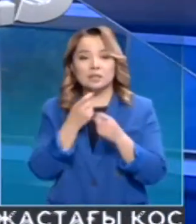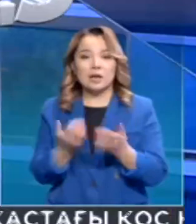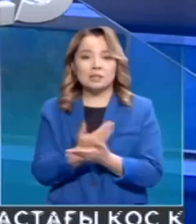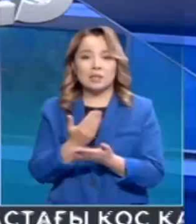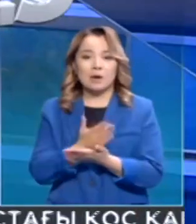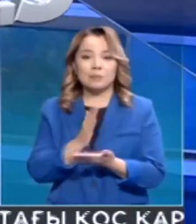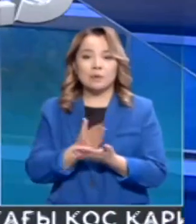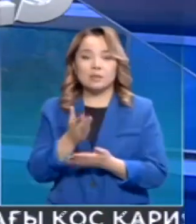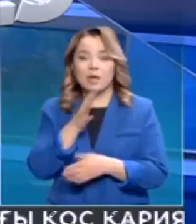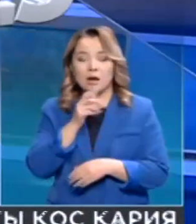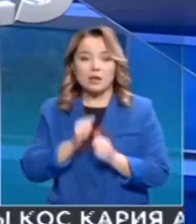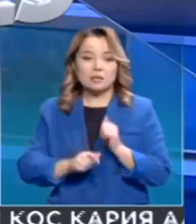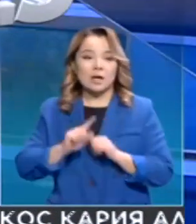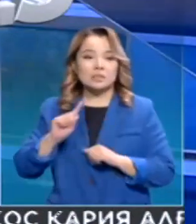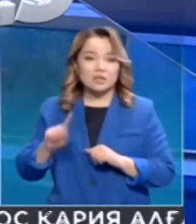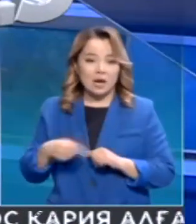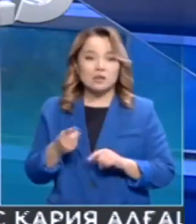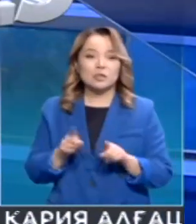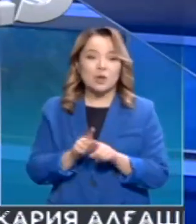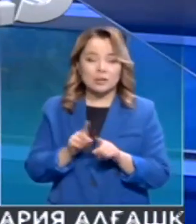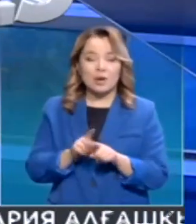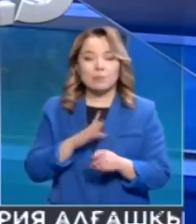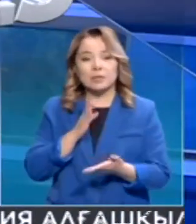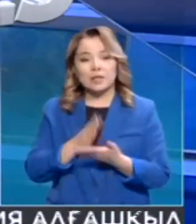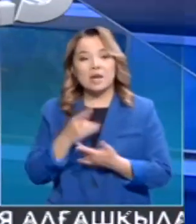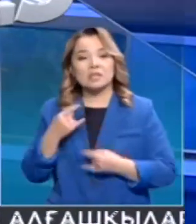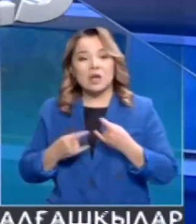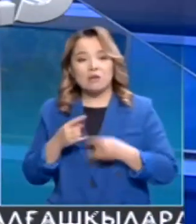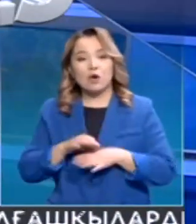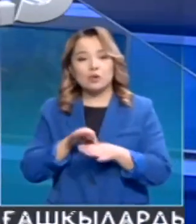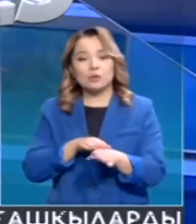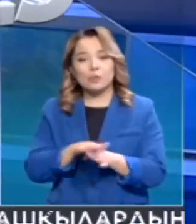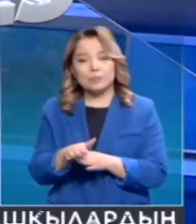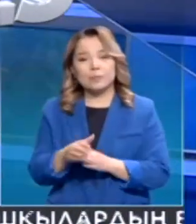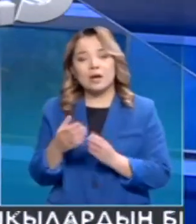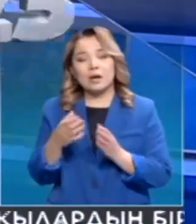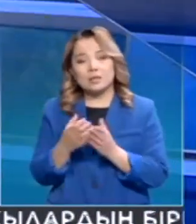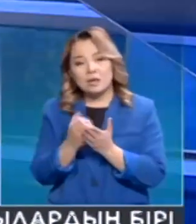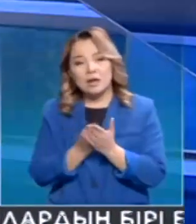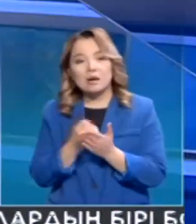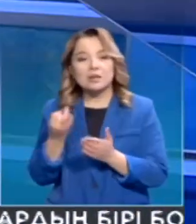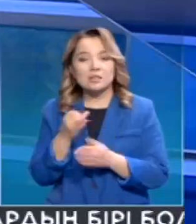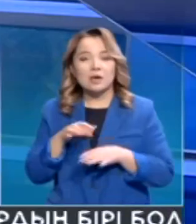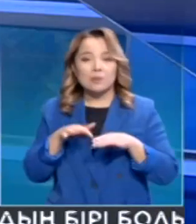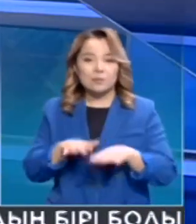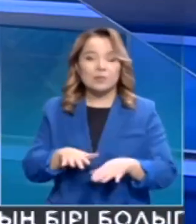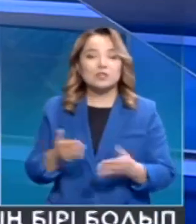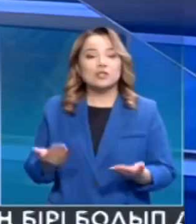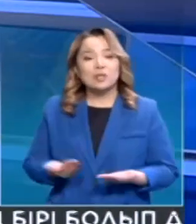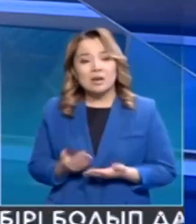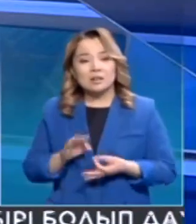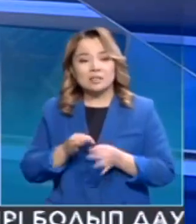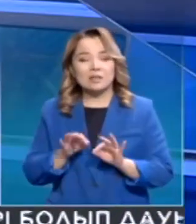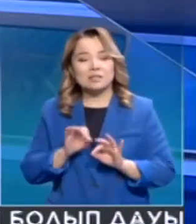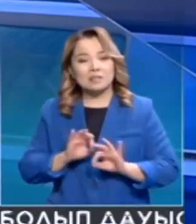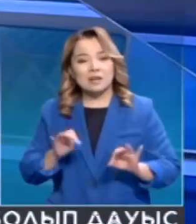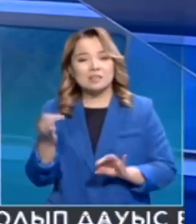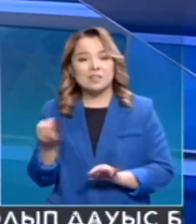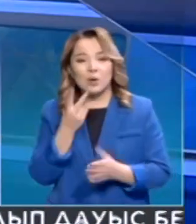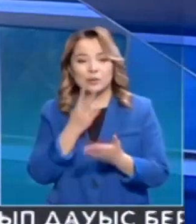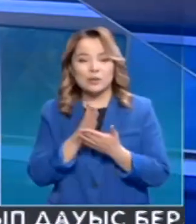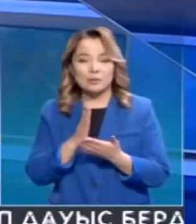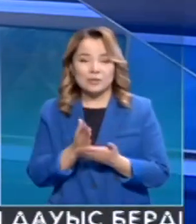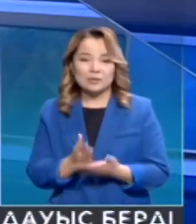таратуда. Сағат сайын тікелей эфирде жұмыс істеп жатқан тілшілердің кадр сыртындағы қым-қуыт тіршілігін Жандос